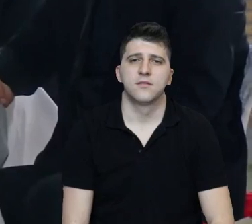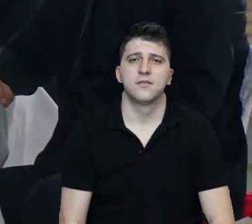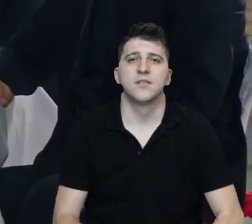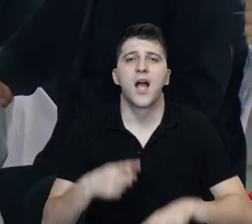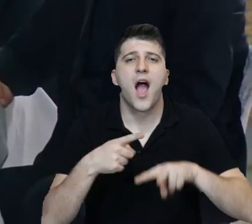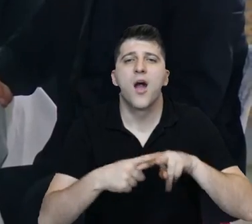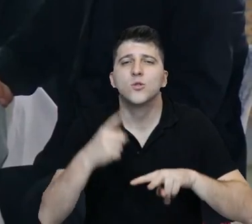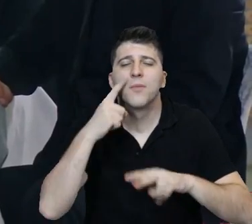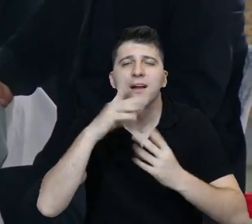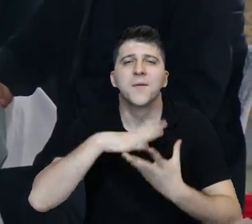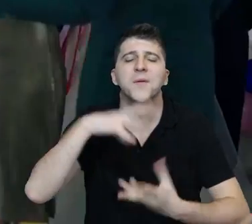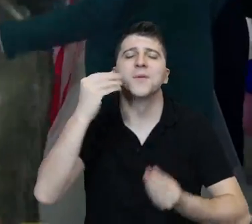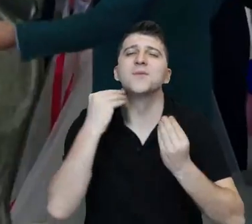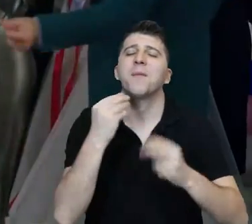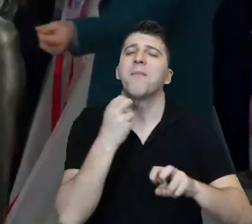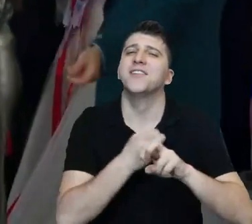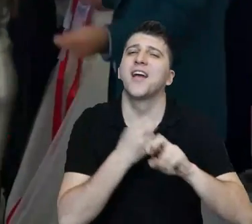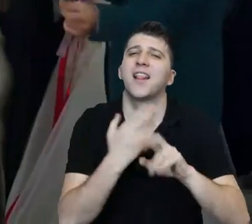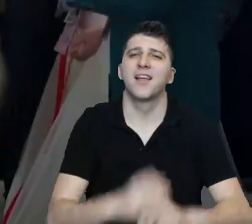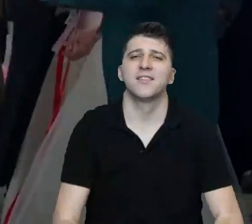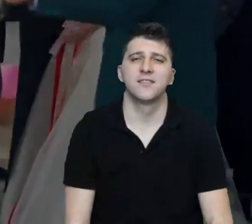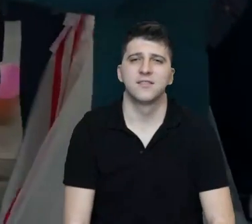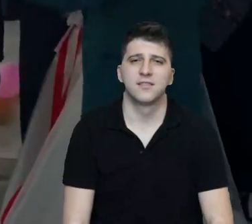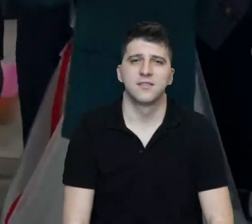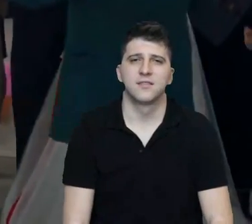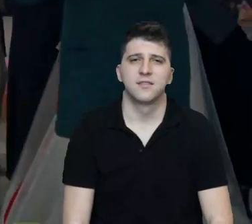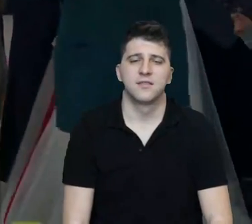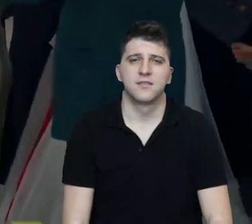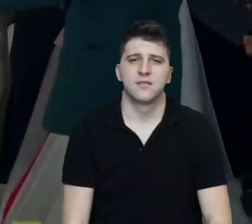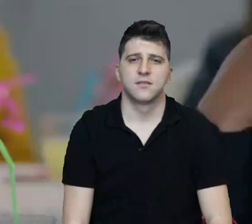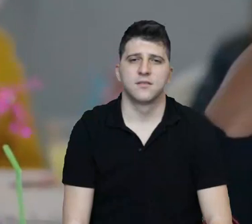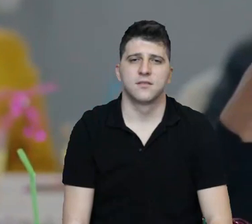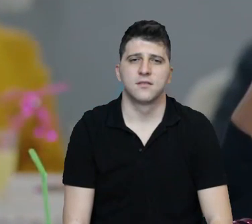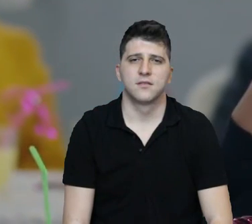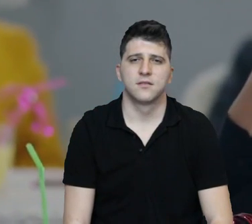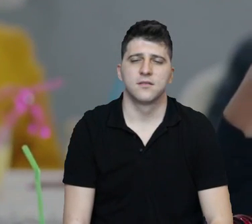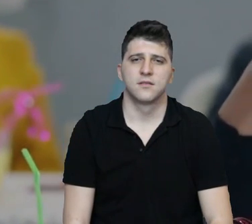Aysun da kuğu gibi maşallah. Aysun koyu yeşil bir elbise giymiş, saçları sarık.